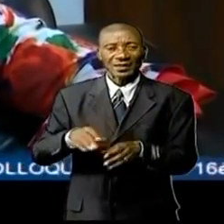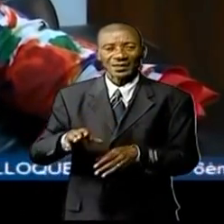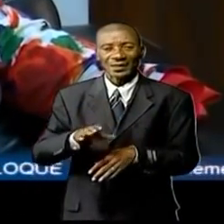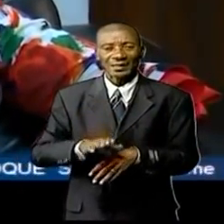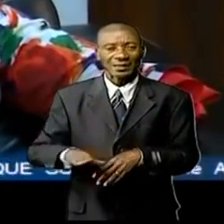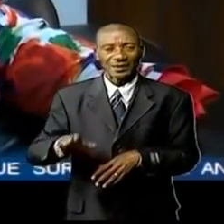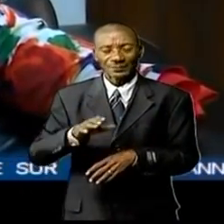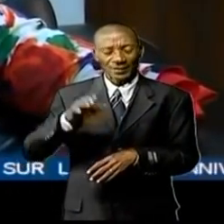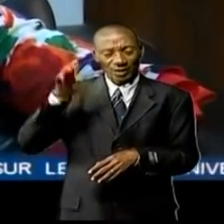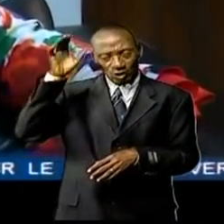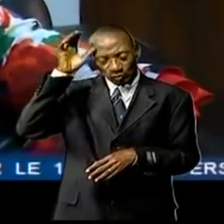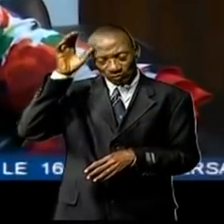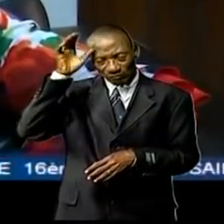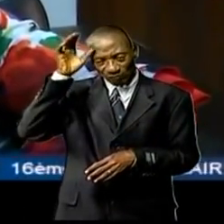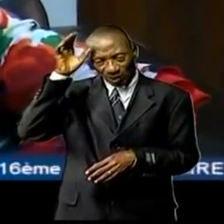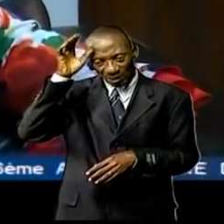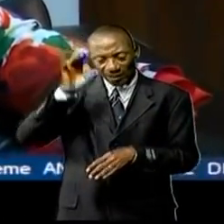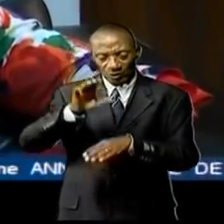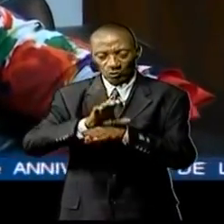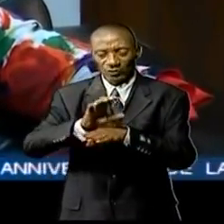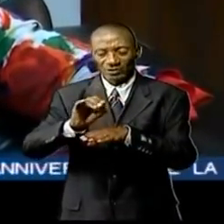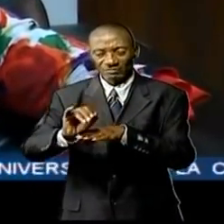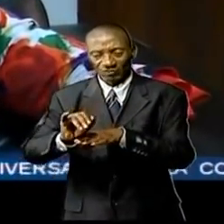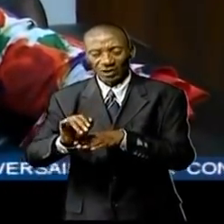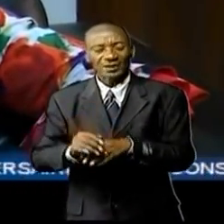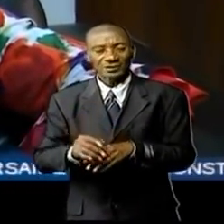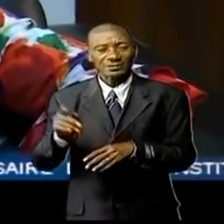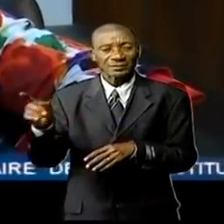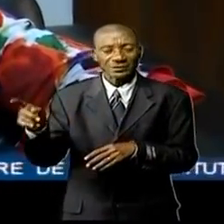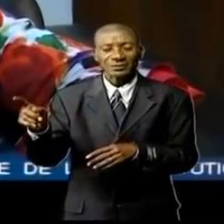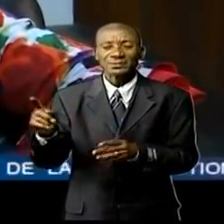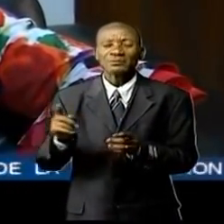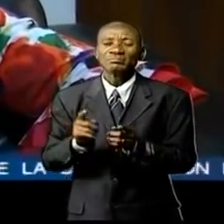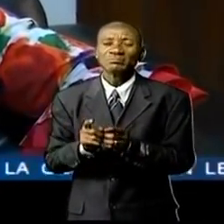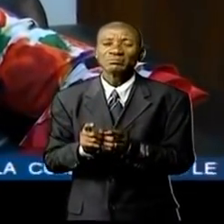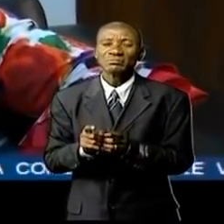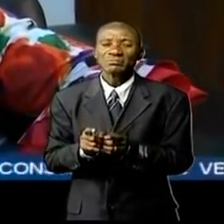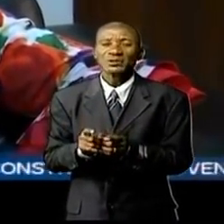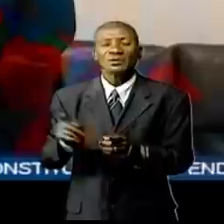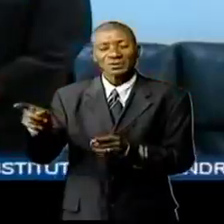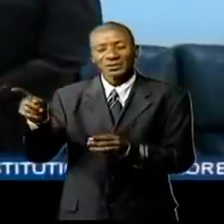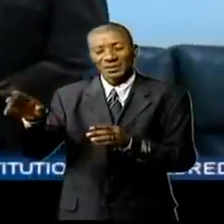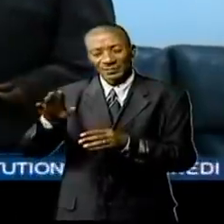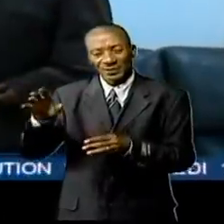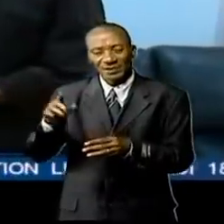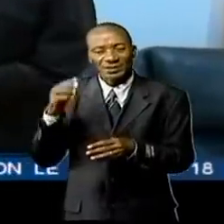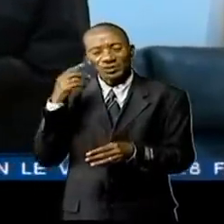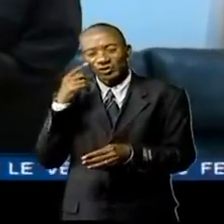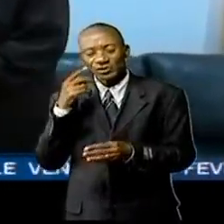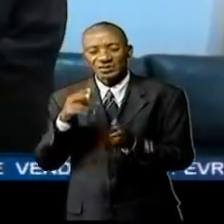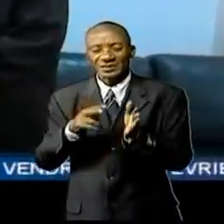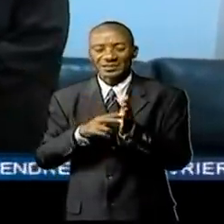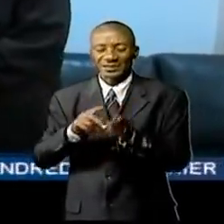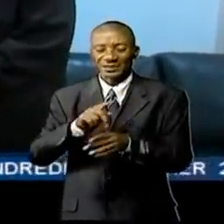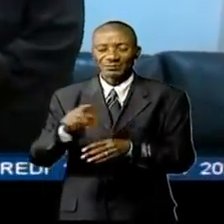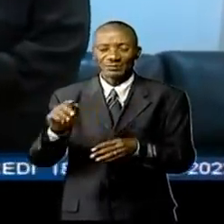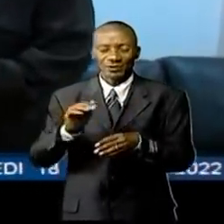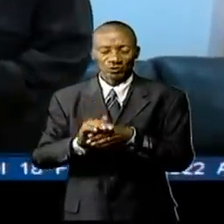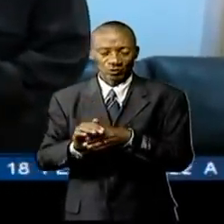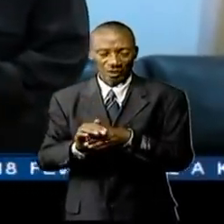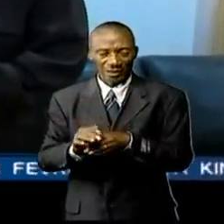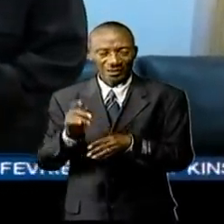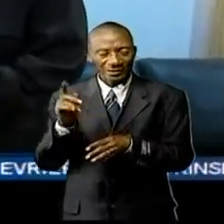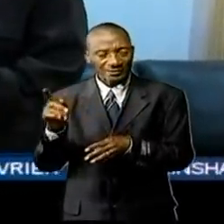le Nord Kivu l'année dernière. L'église méthodiste de ce pays a mobilisé 16 000 dollars que Mme Isabelle